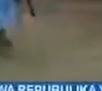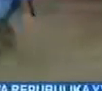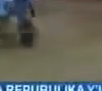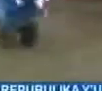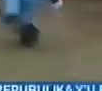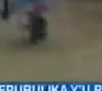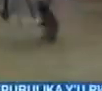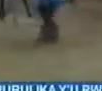muhango.